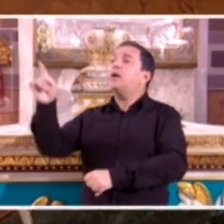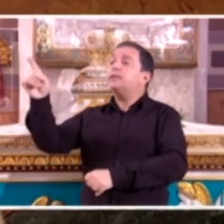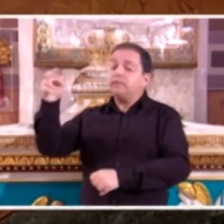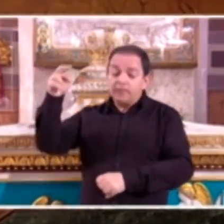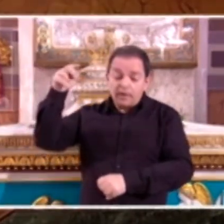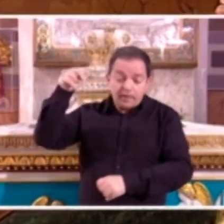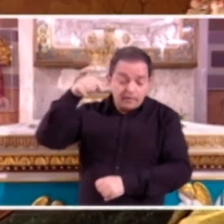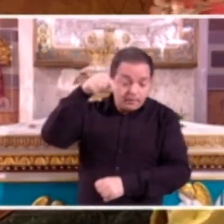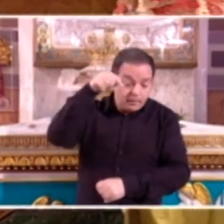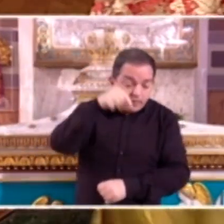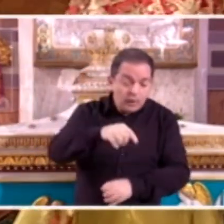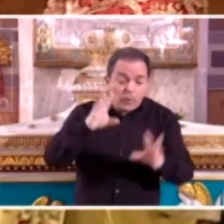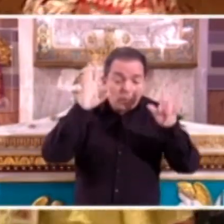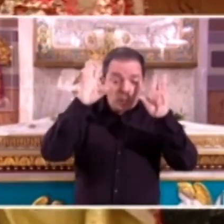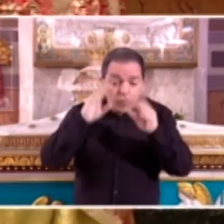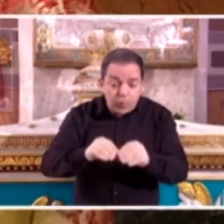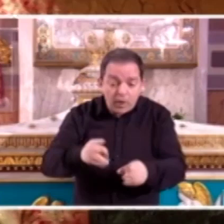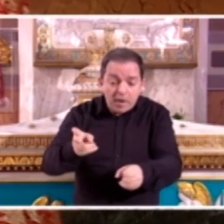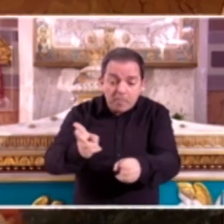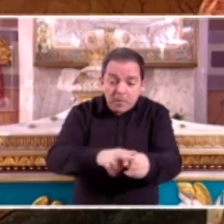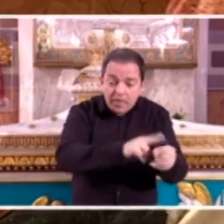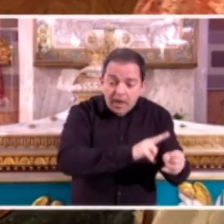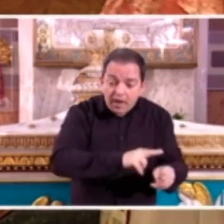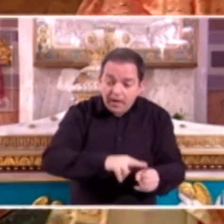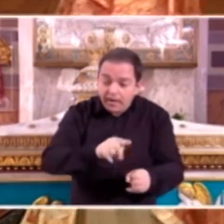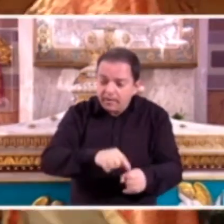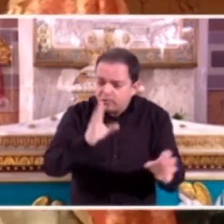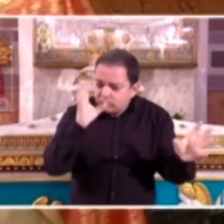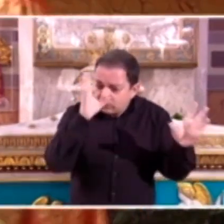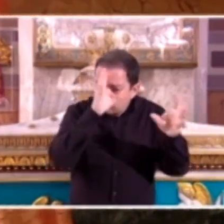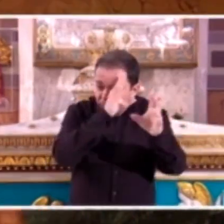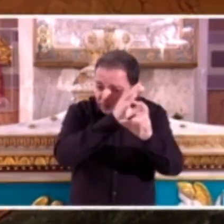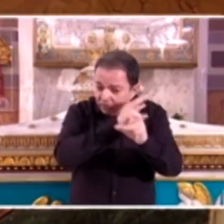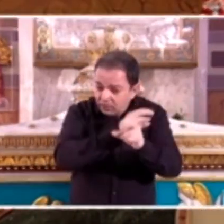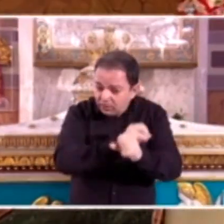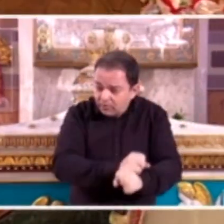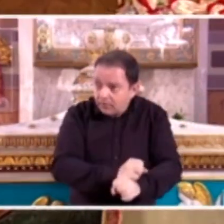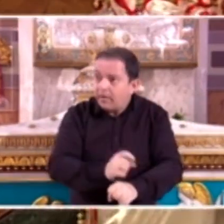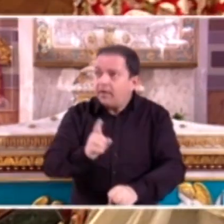αθάνατος, τότε το μάτι